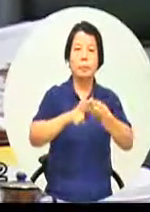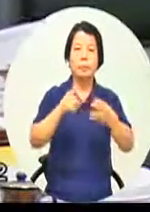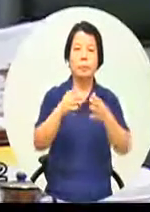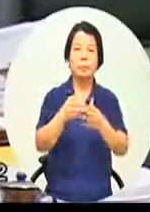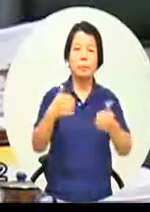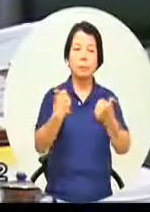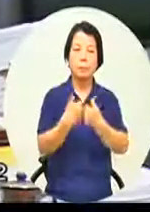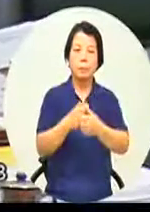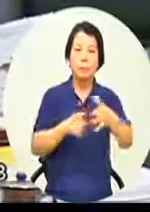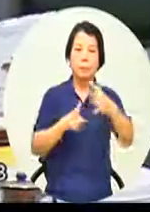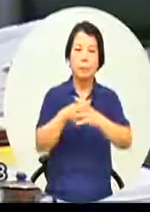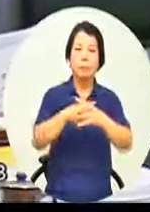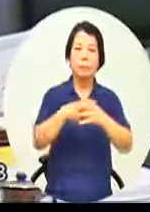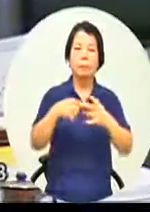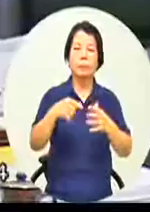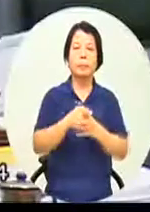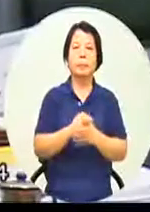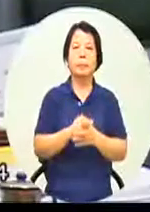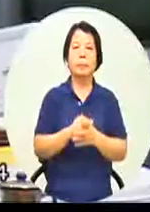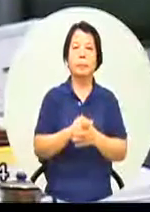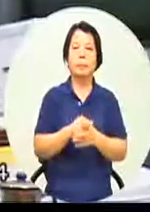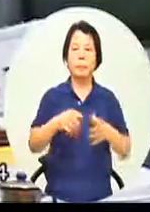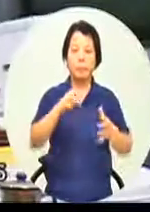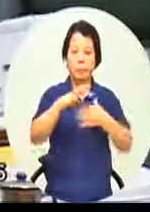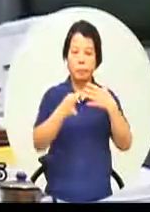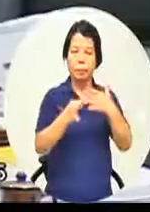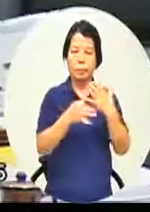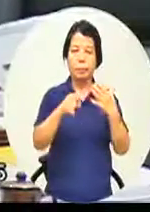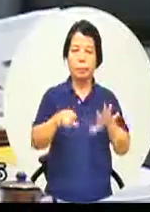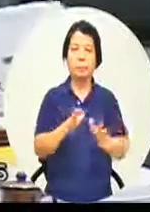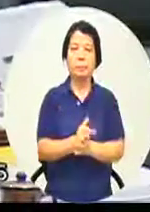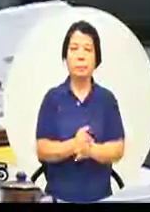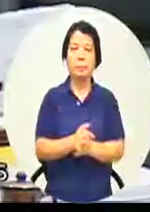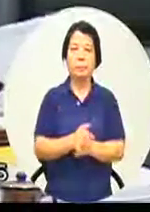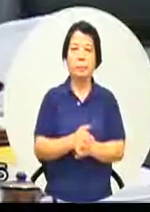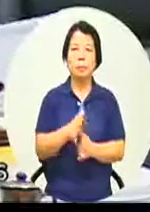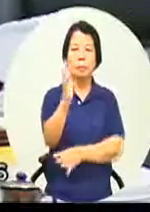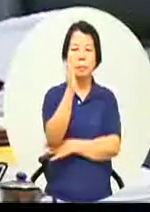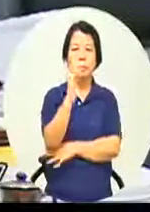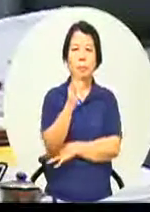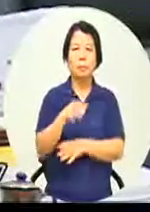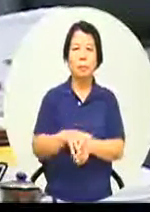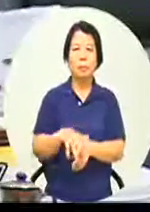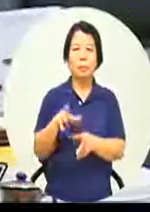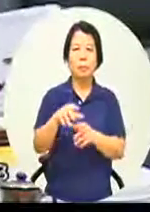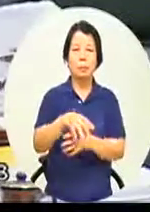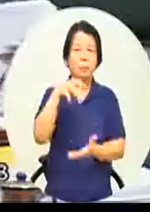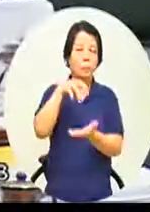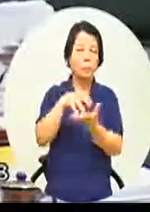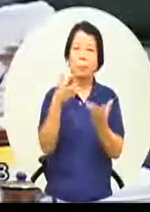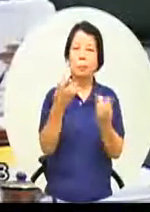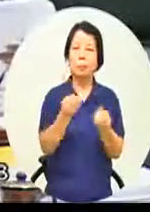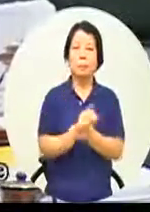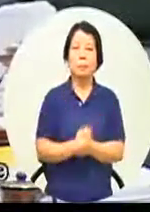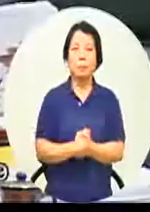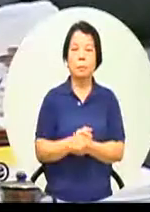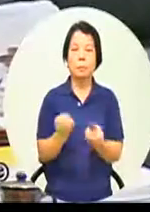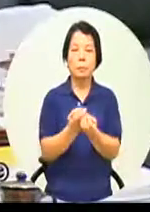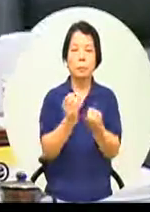条款，这种于法无据的事情竟然发生在动保